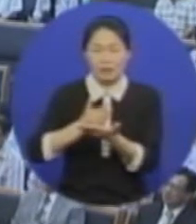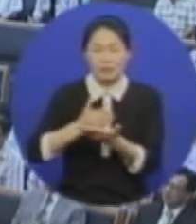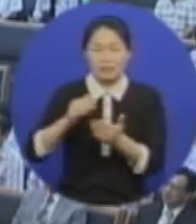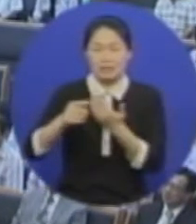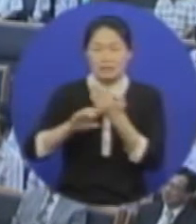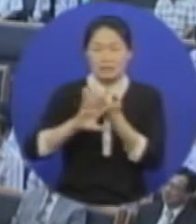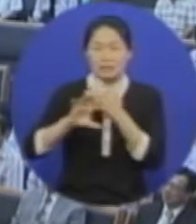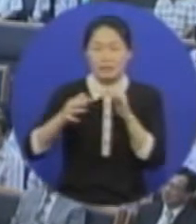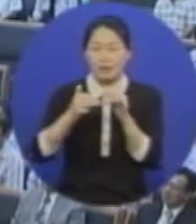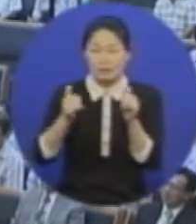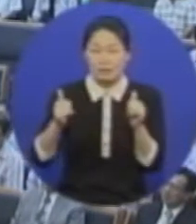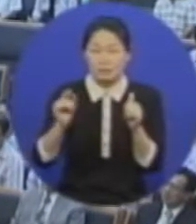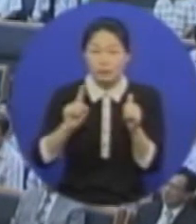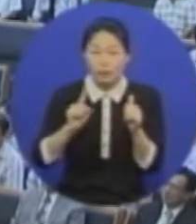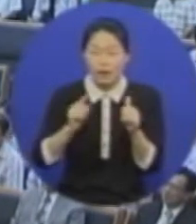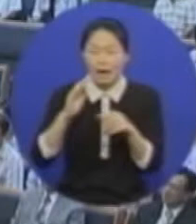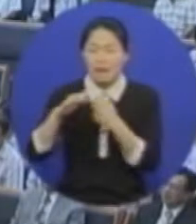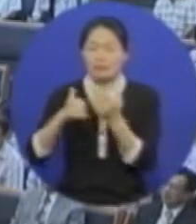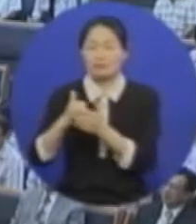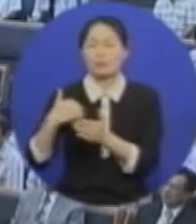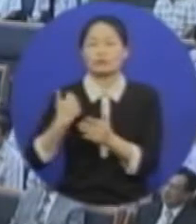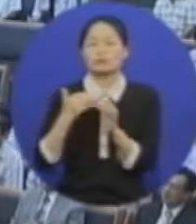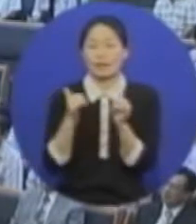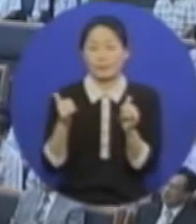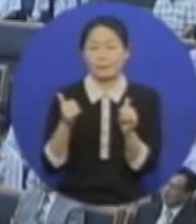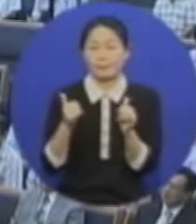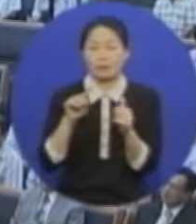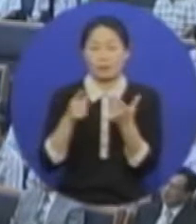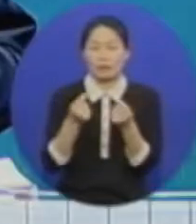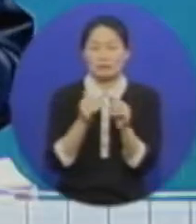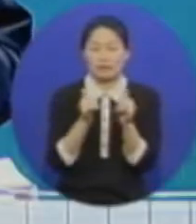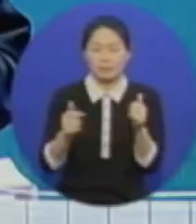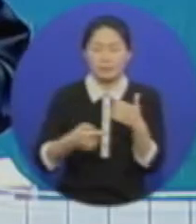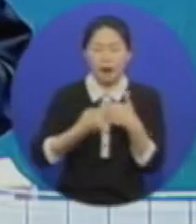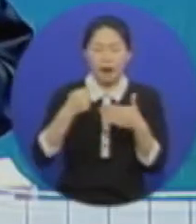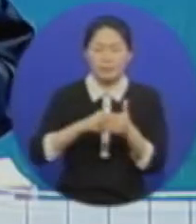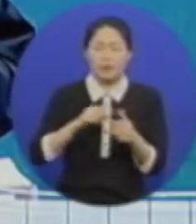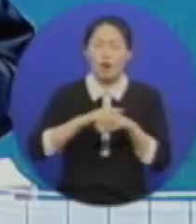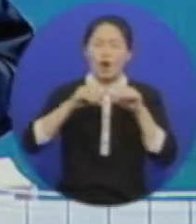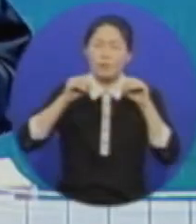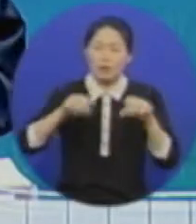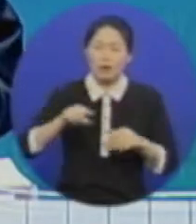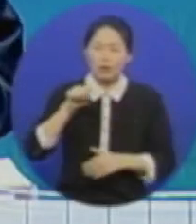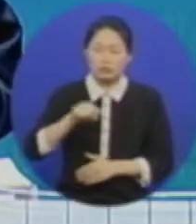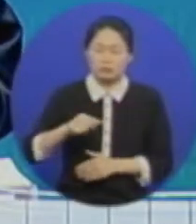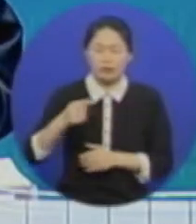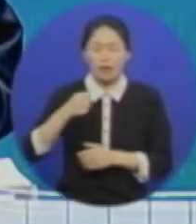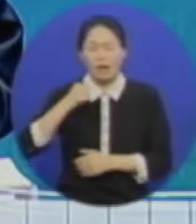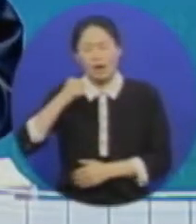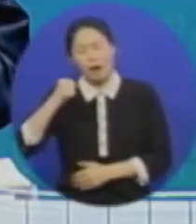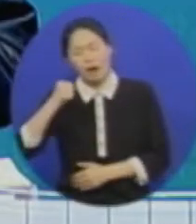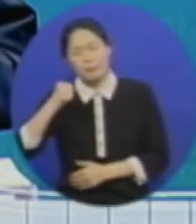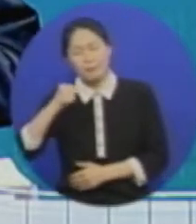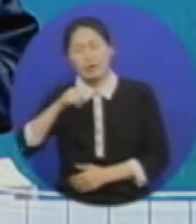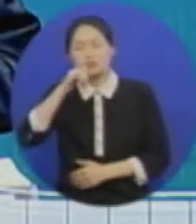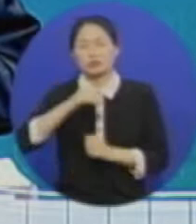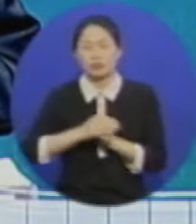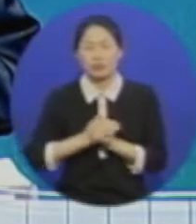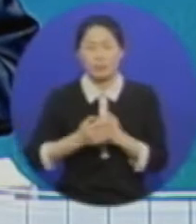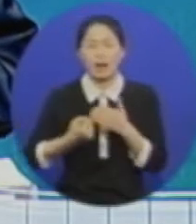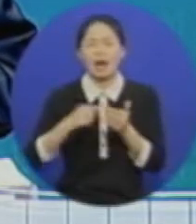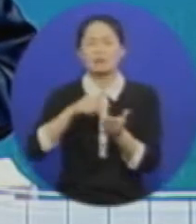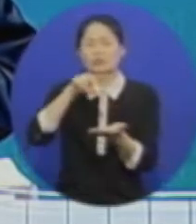이방인은 하나님 모르는 사람을 말합니다 그런 사람은 마음이 허망한 것에 메어 있어요 마음이